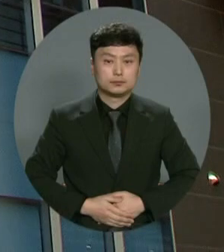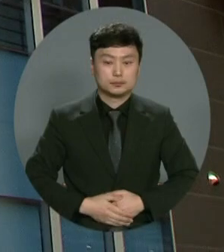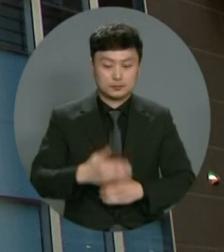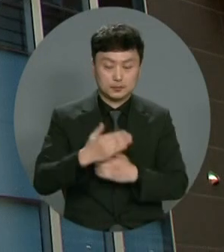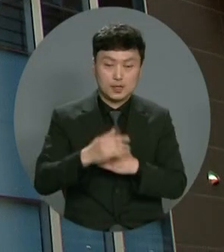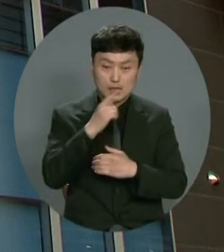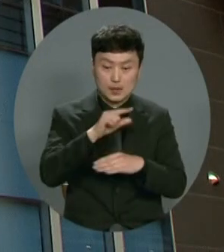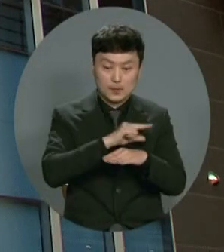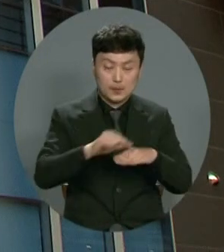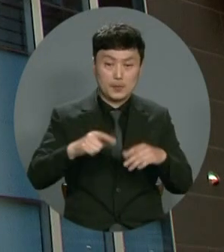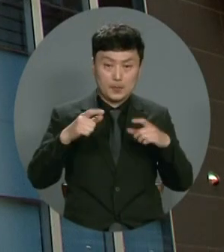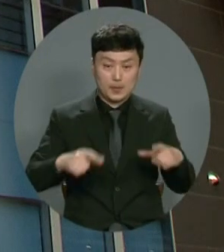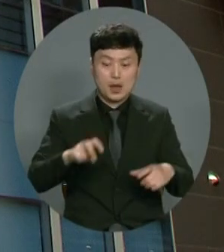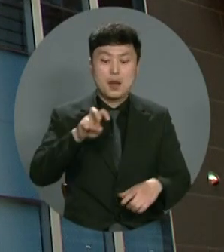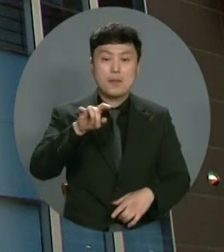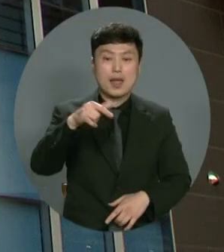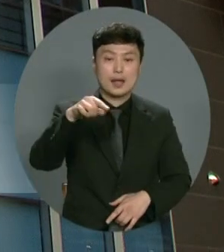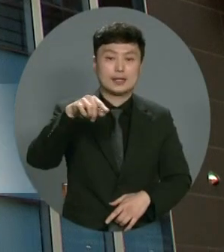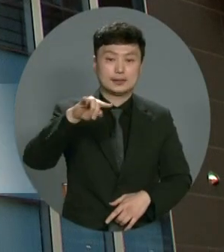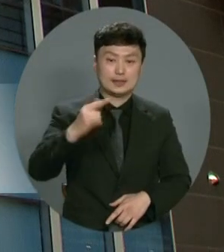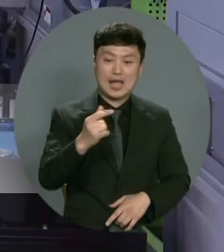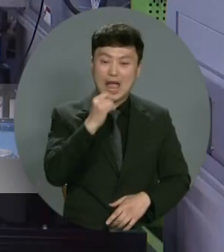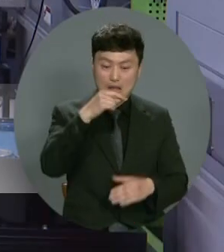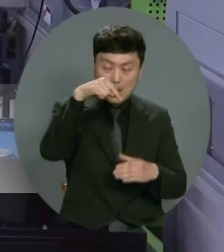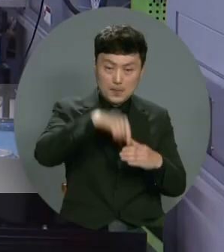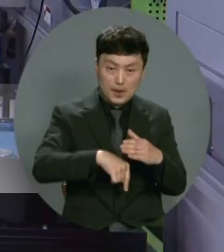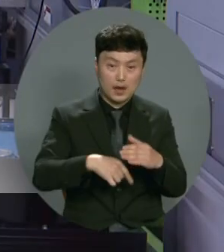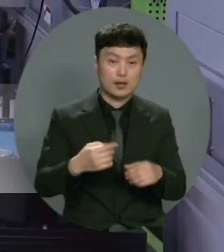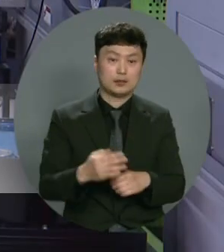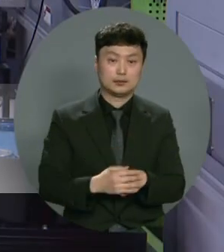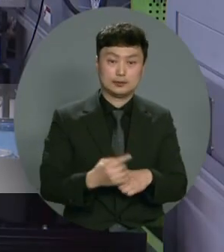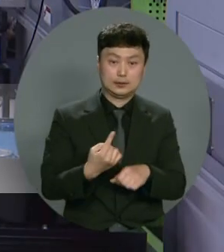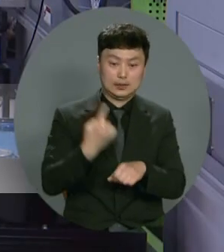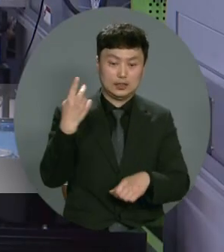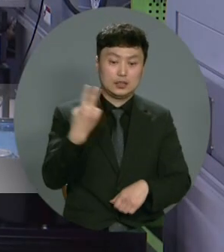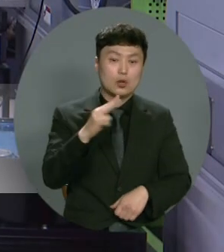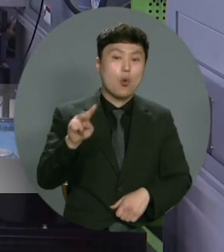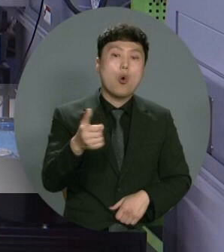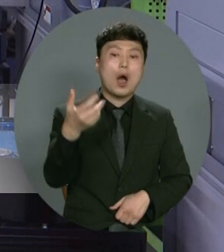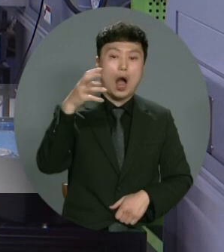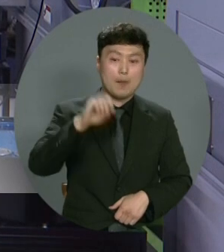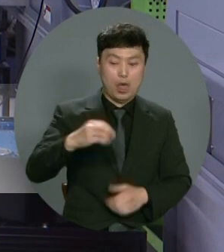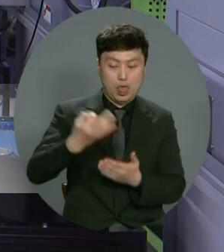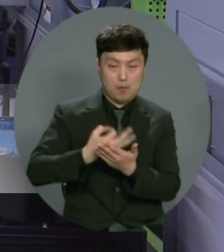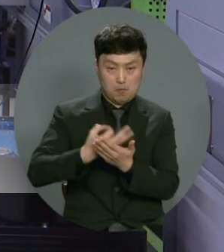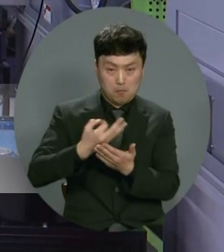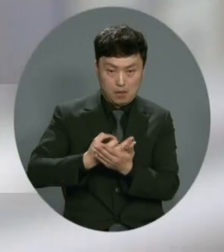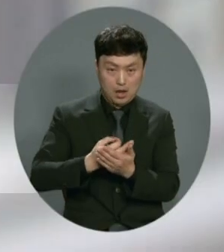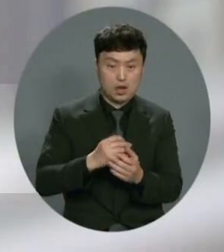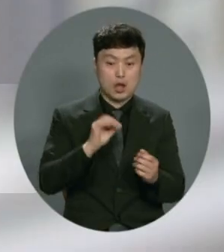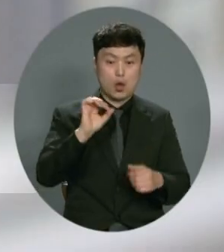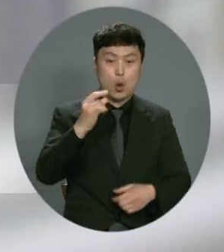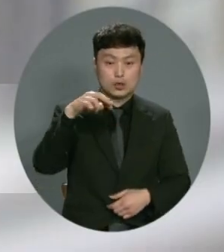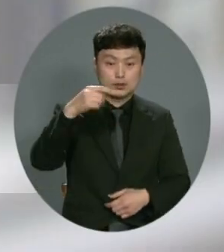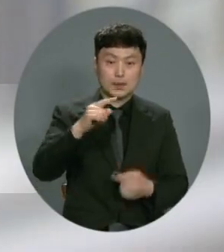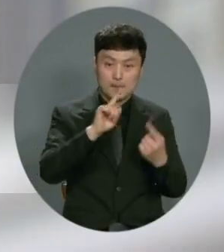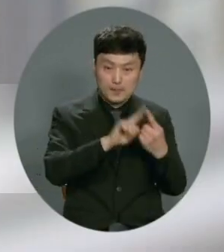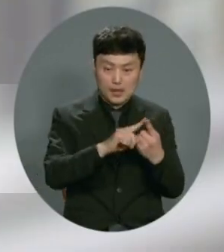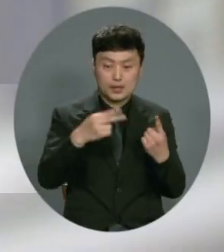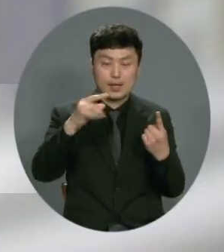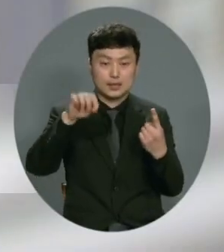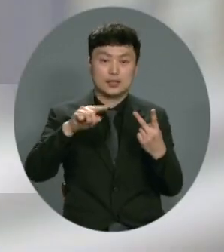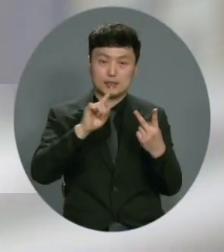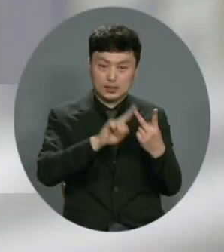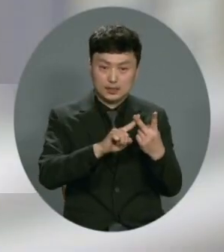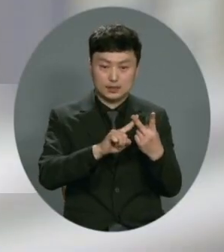대구시 달성군에 있는 메가젠 임플란트는 지난해 2,500억 원의 매출을 달성했습니다. 오스템 임플란트, 덴티움에